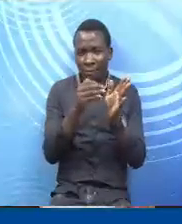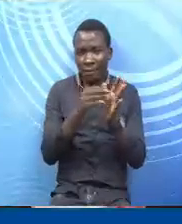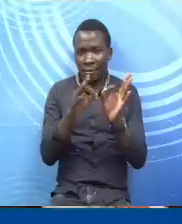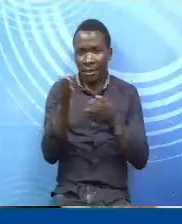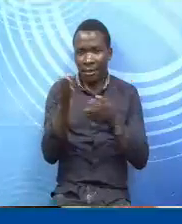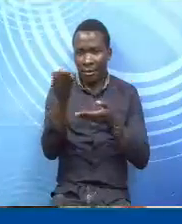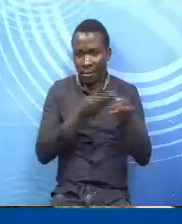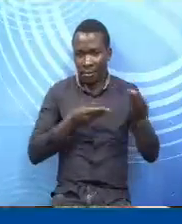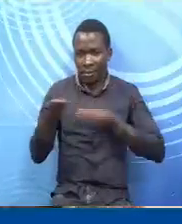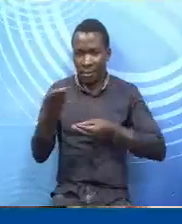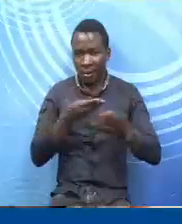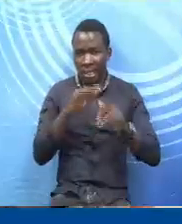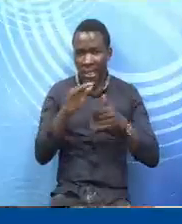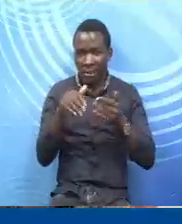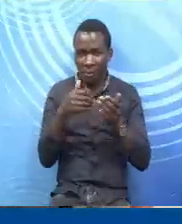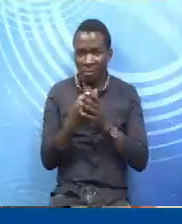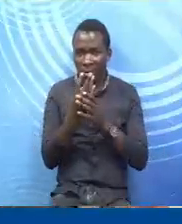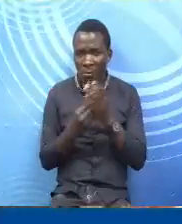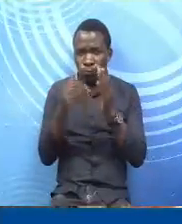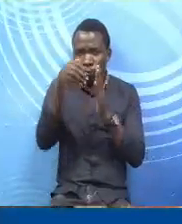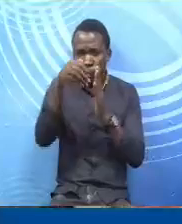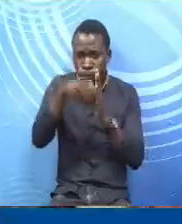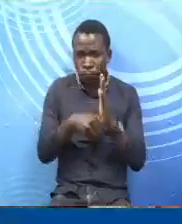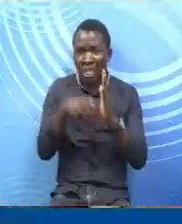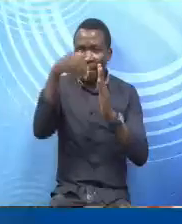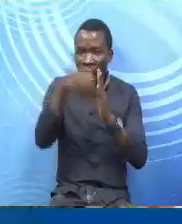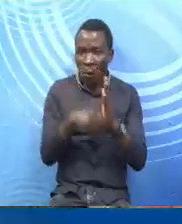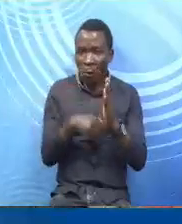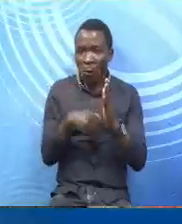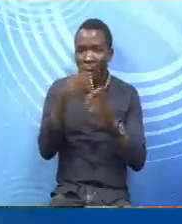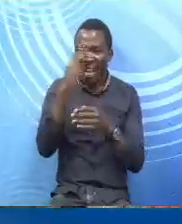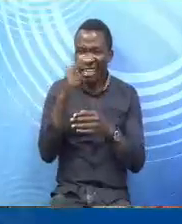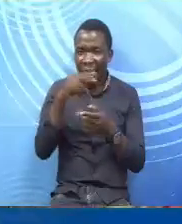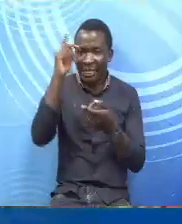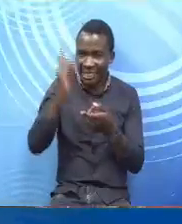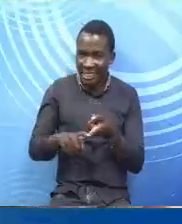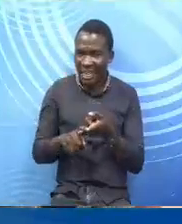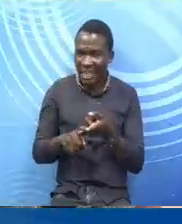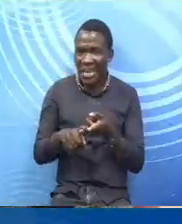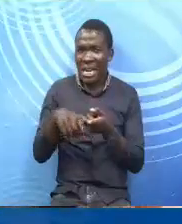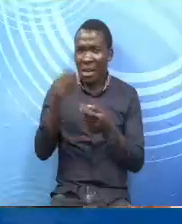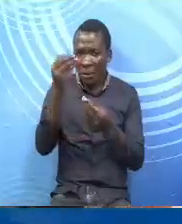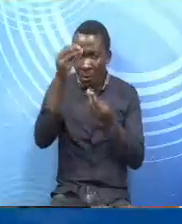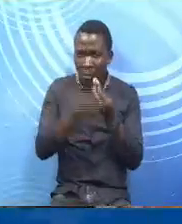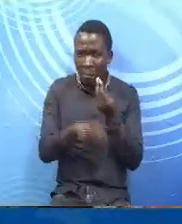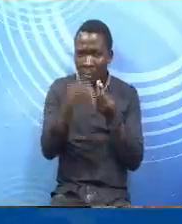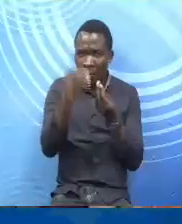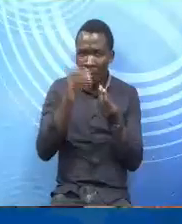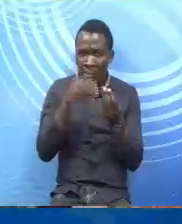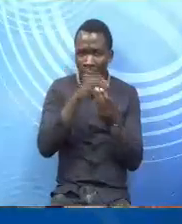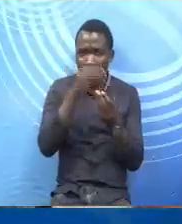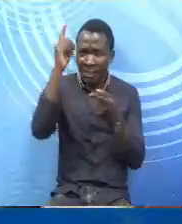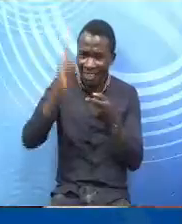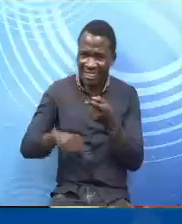byose biri kugenda bishira biyonga bihomba inyanya zigapfa imineke zikapfa